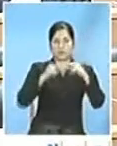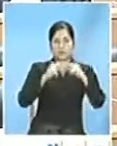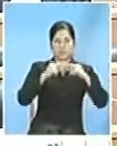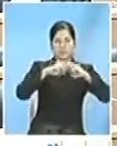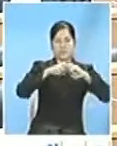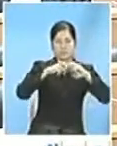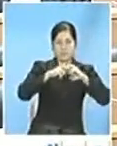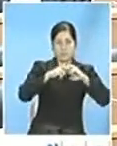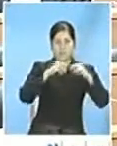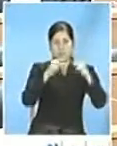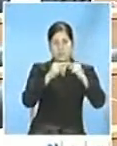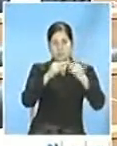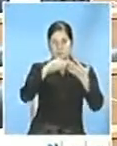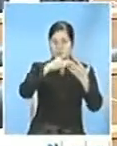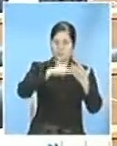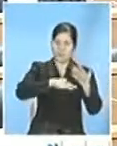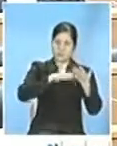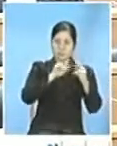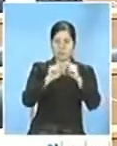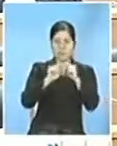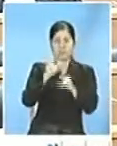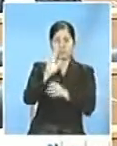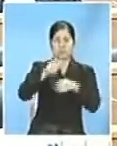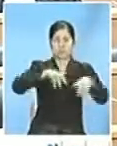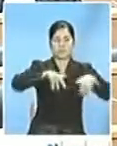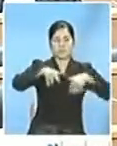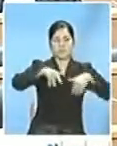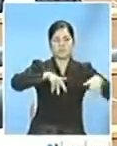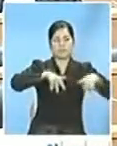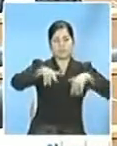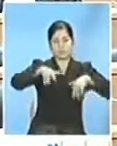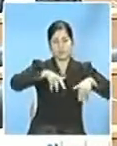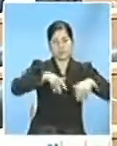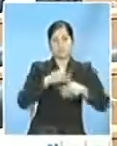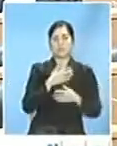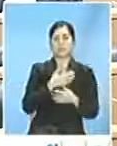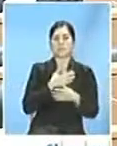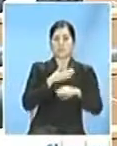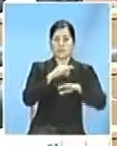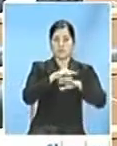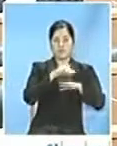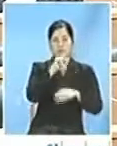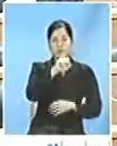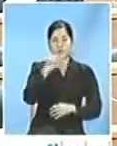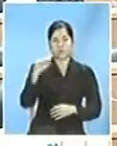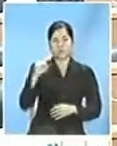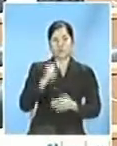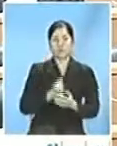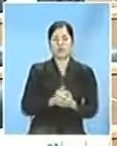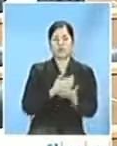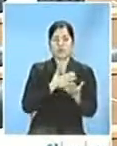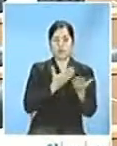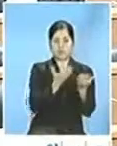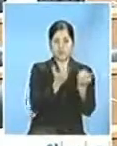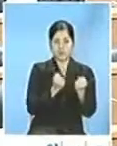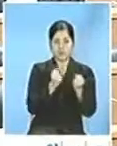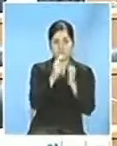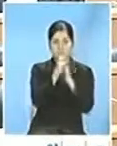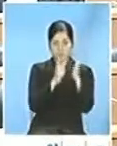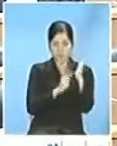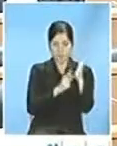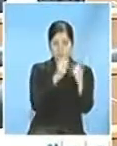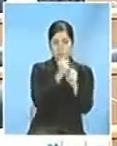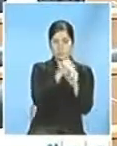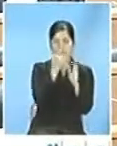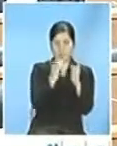ชนโดยทั่วไปสภาผู้แทนราษฎรของเราได้รับกฎหมายนิรโทษกร